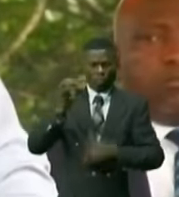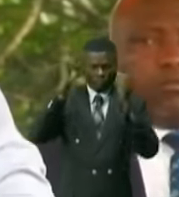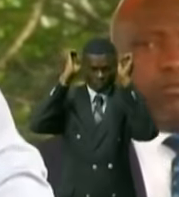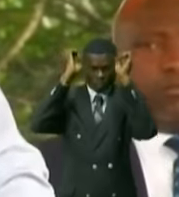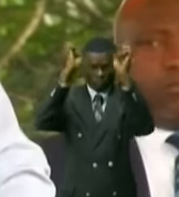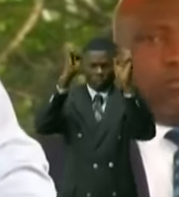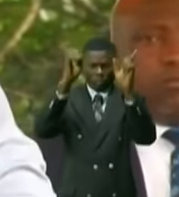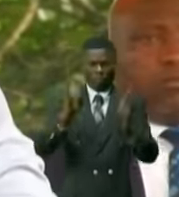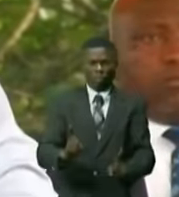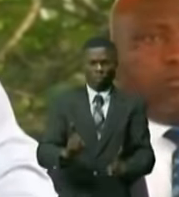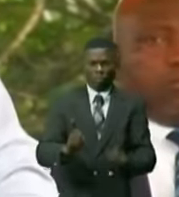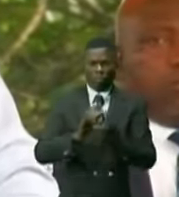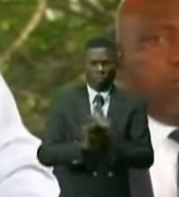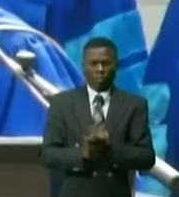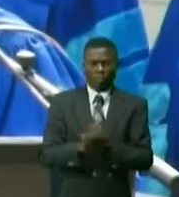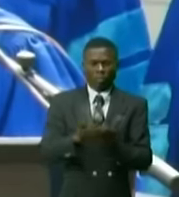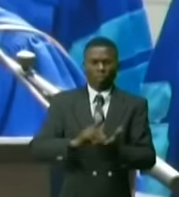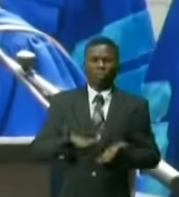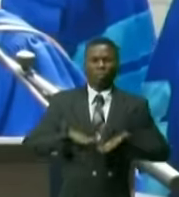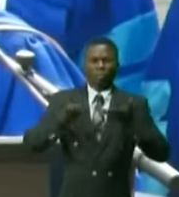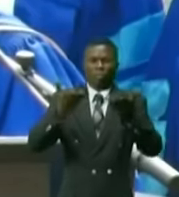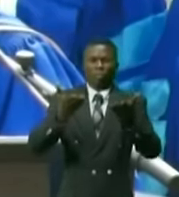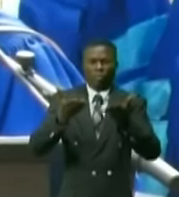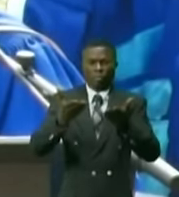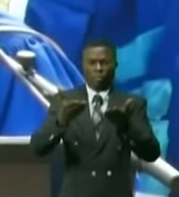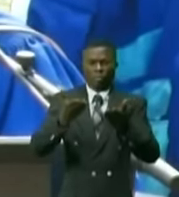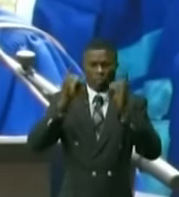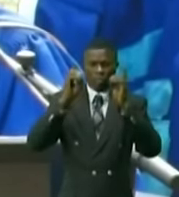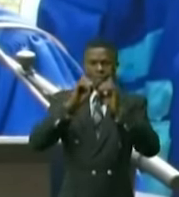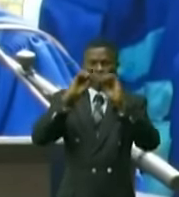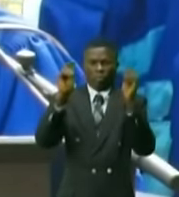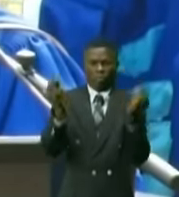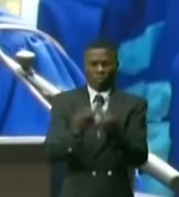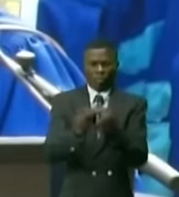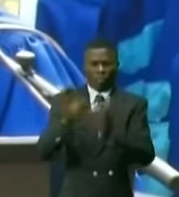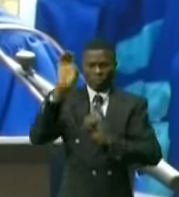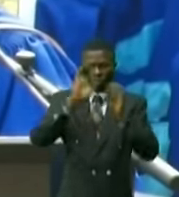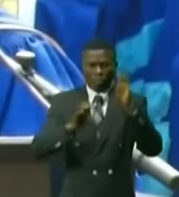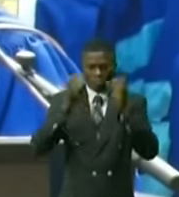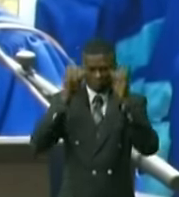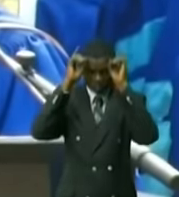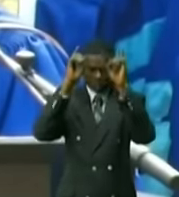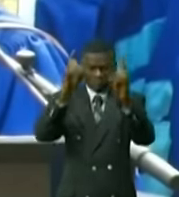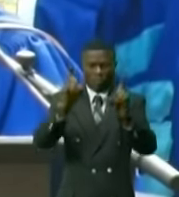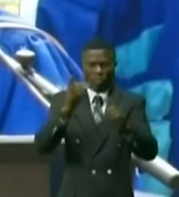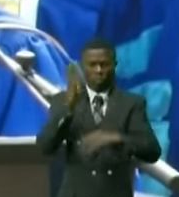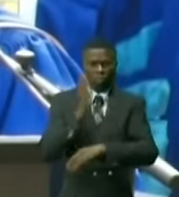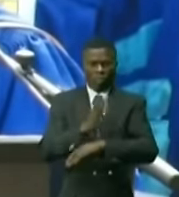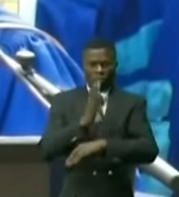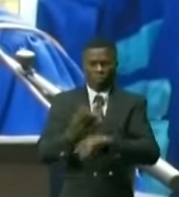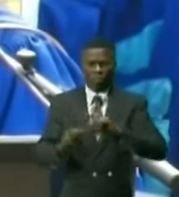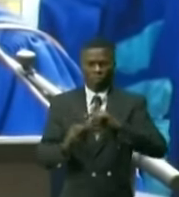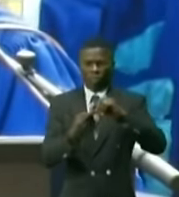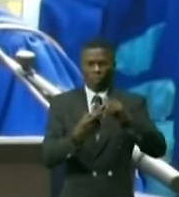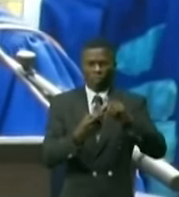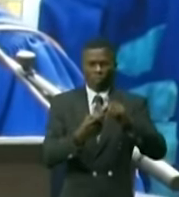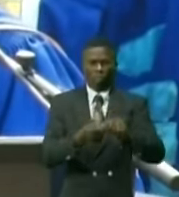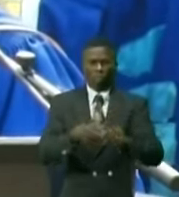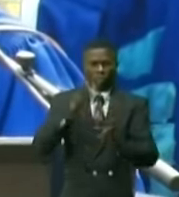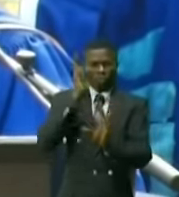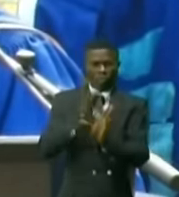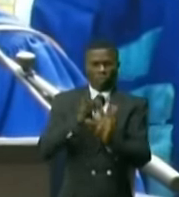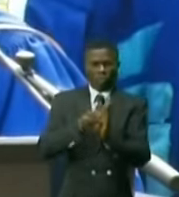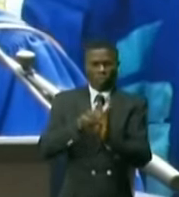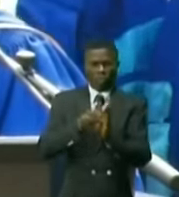Ces propositions du département des sciences de l'éducation, les conseils extraordinaires de la faculté de psychologie